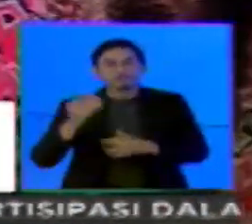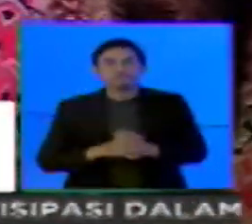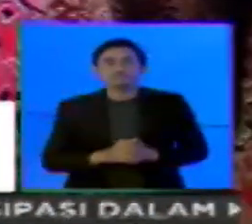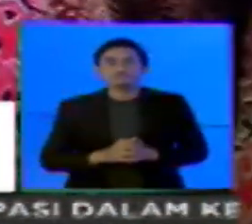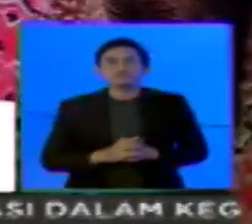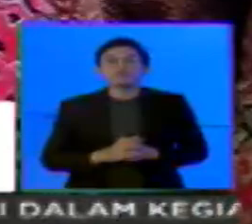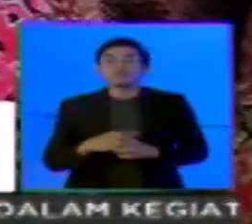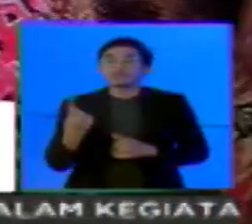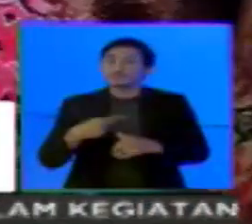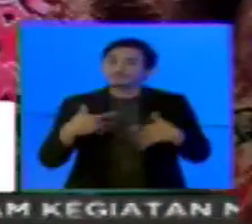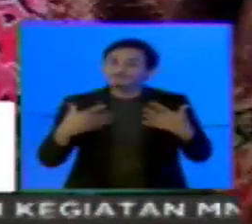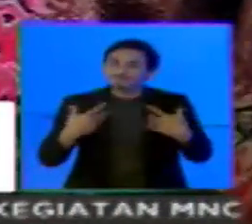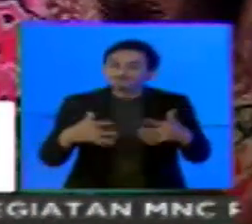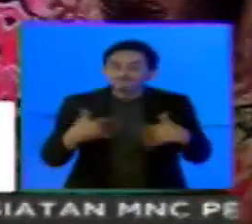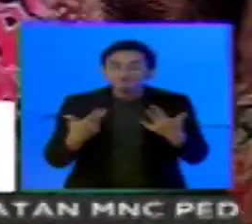menyambut dengan